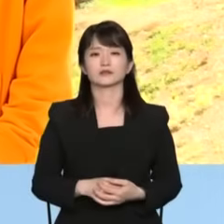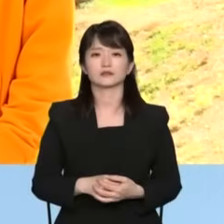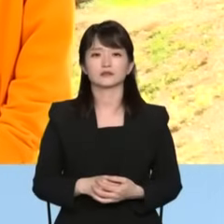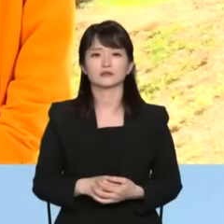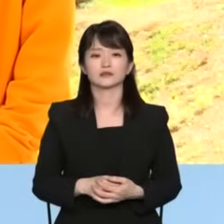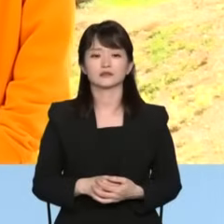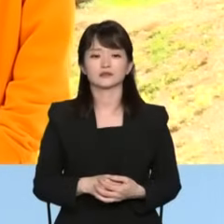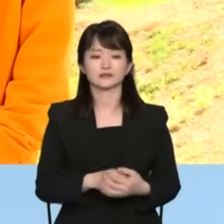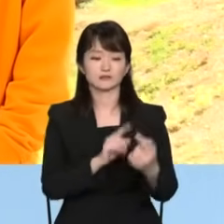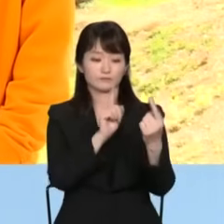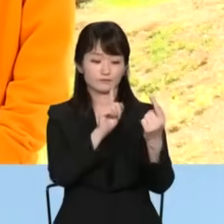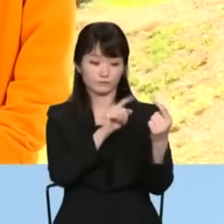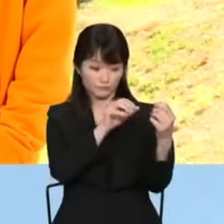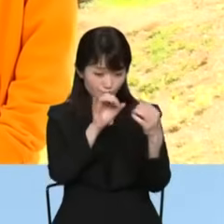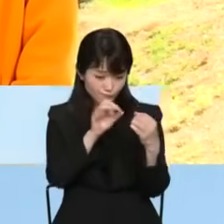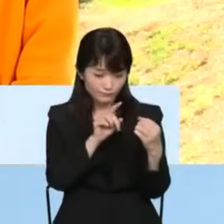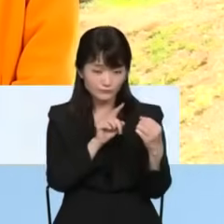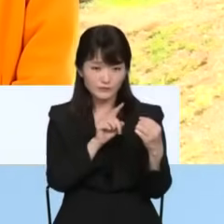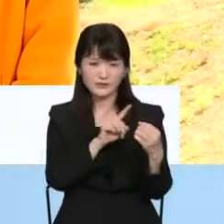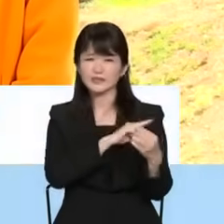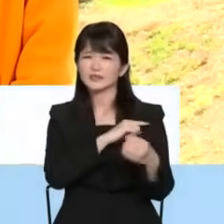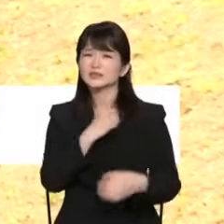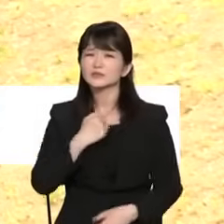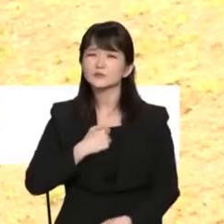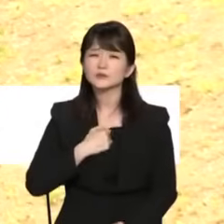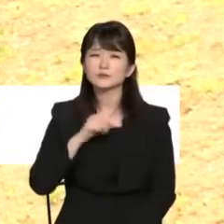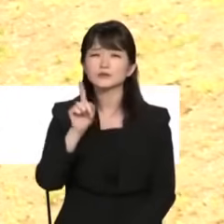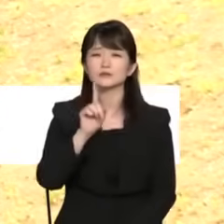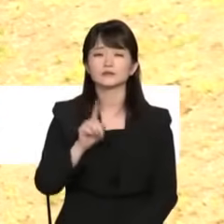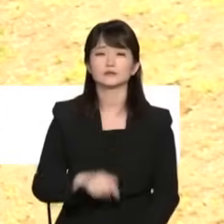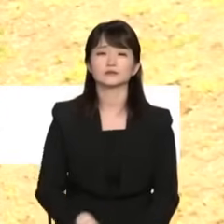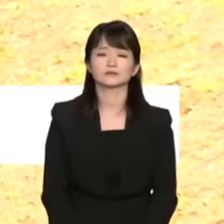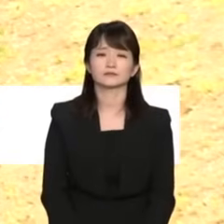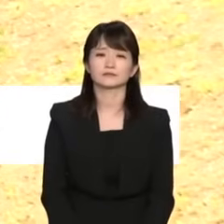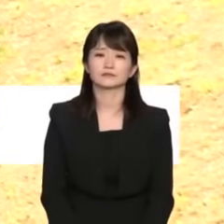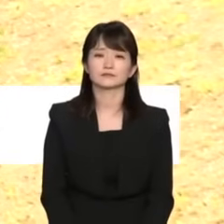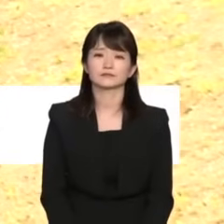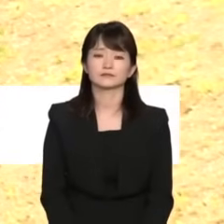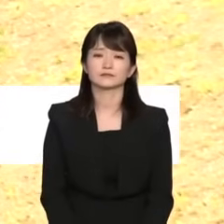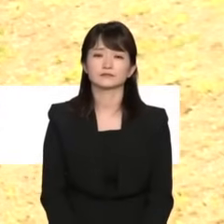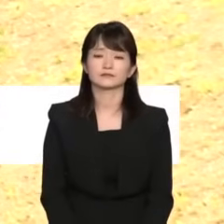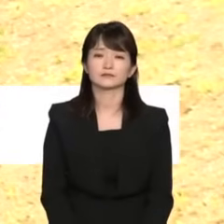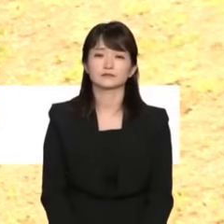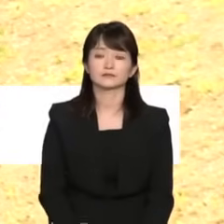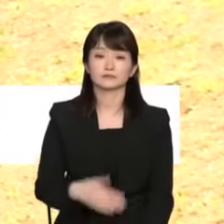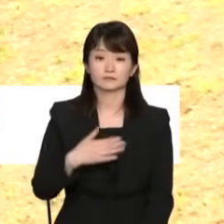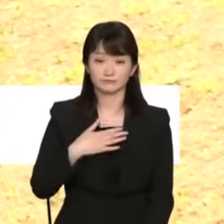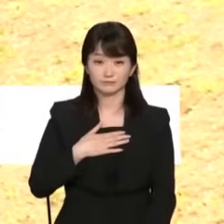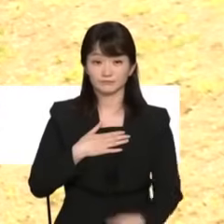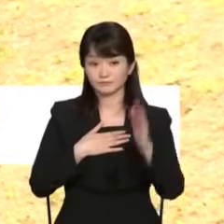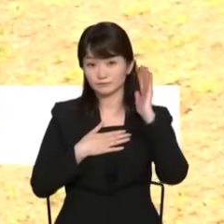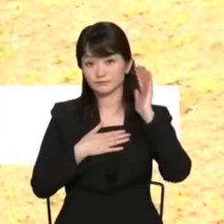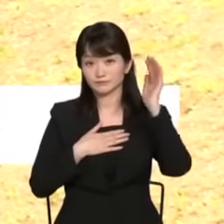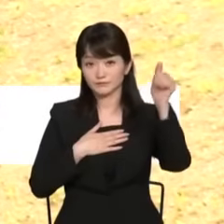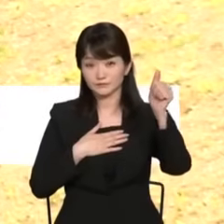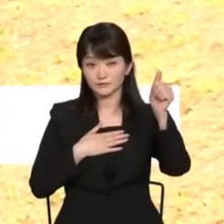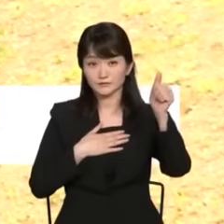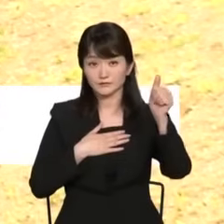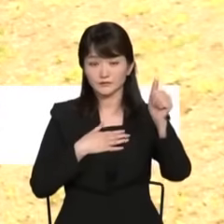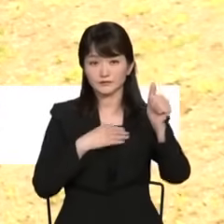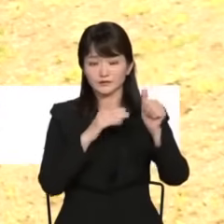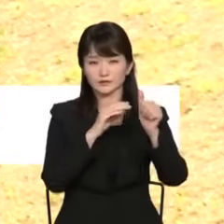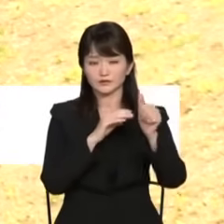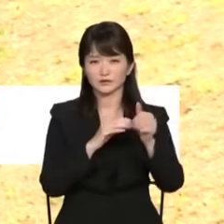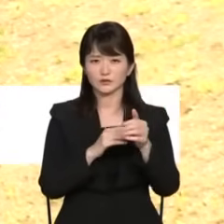나누셨잖아요. 가장 답답하다고 느꼈던 점이 있을까요? 네. 뭐 사실 저는 대통령을 보완할 수 있는 여당 대표라고